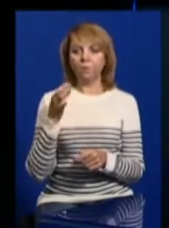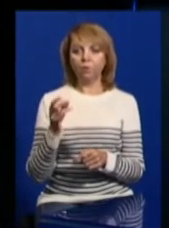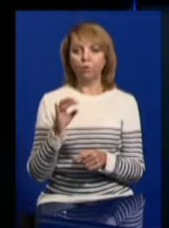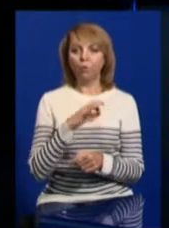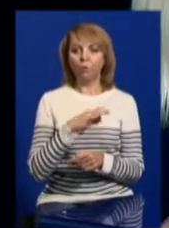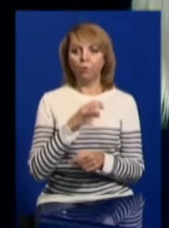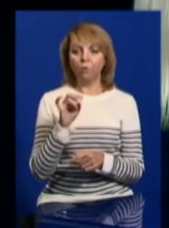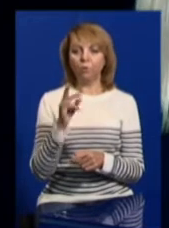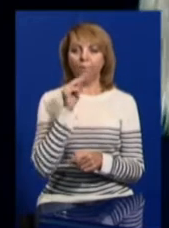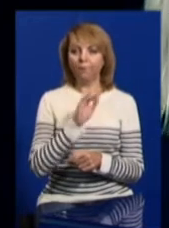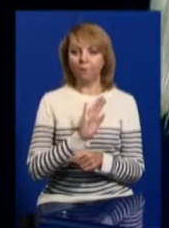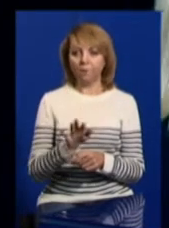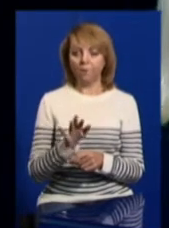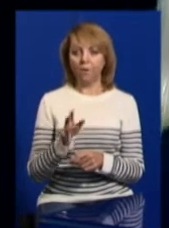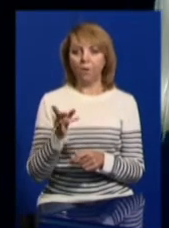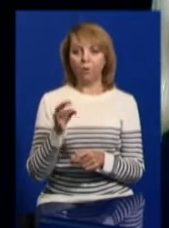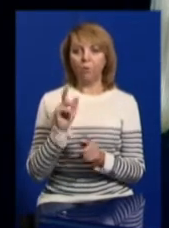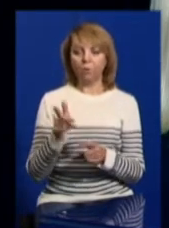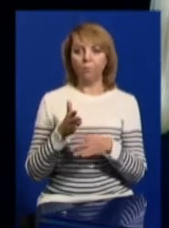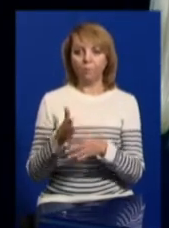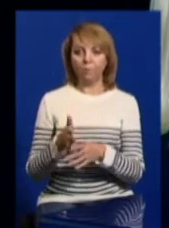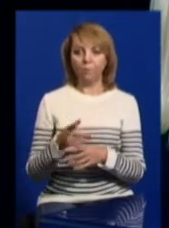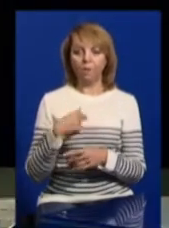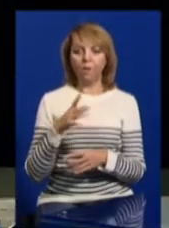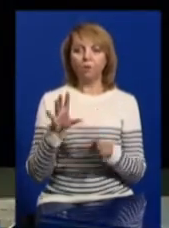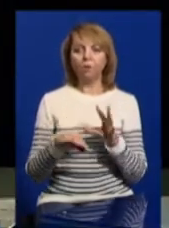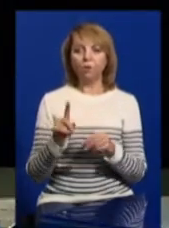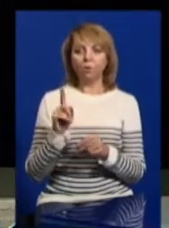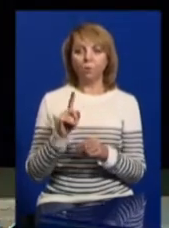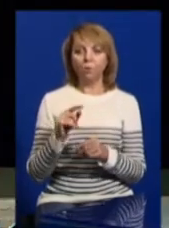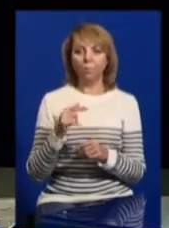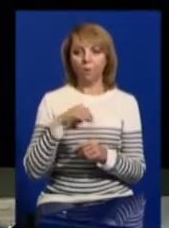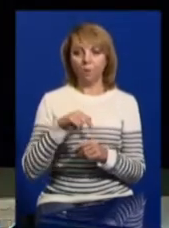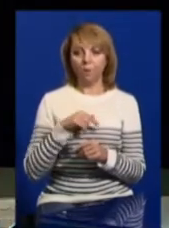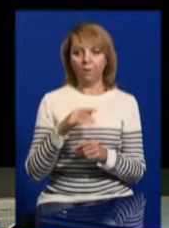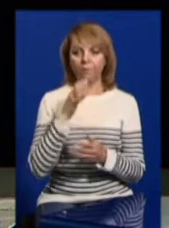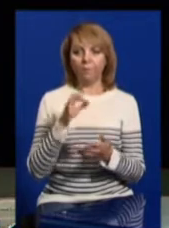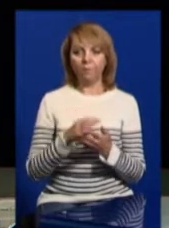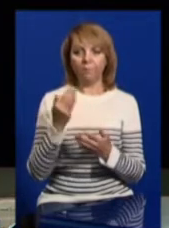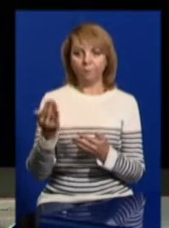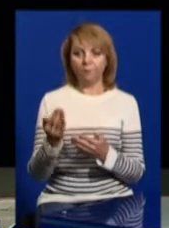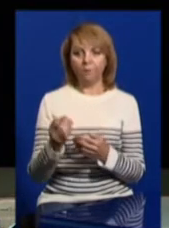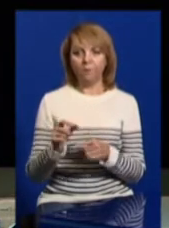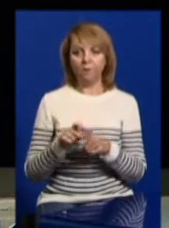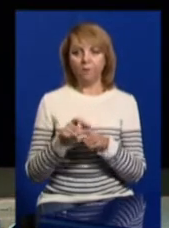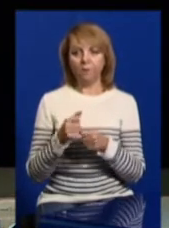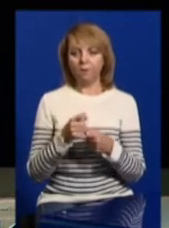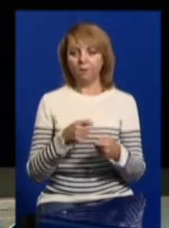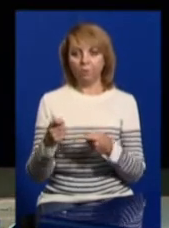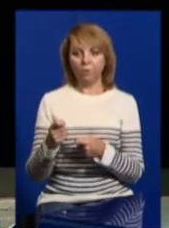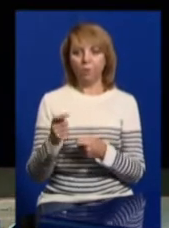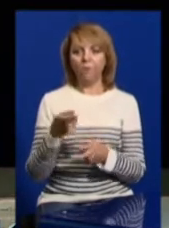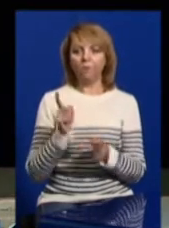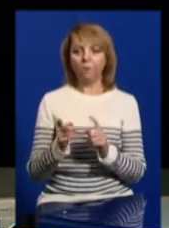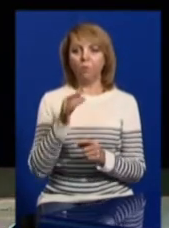невинний, але по-людськи шкодує. Я маю на увазі так, що моральну відповідальність ви несете, ви дійсно хочете там